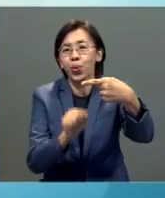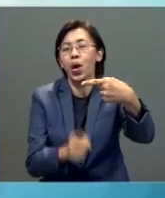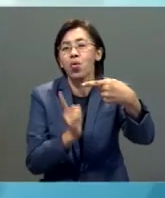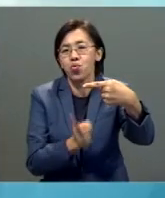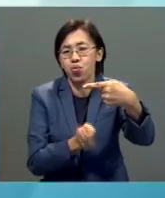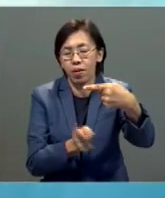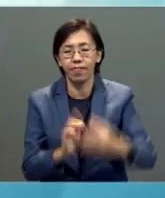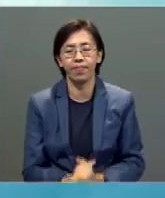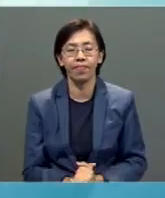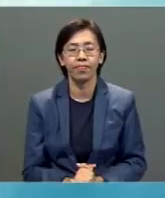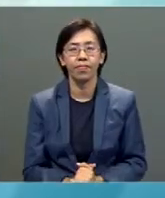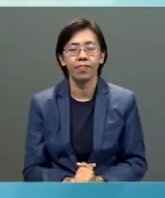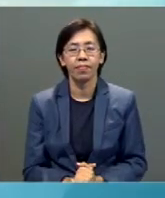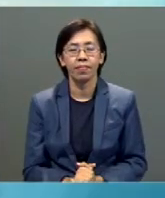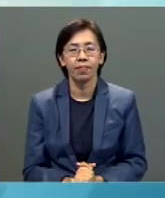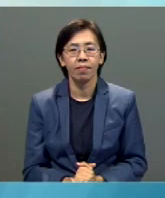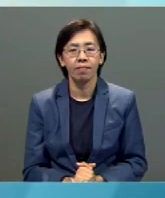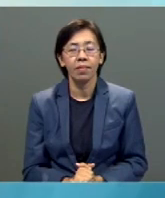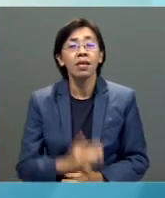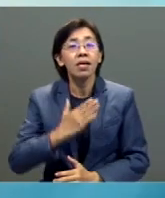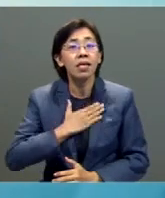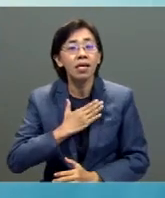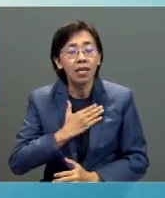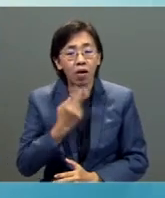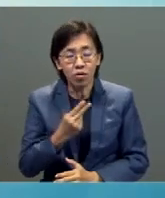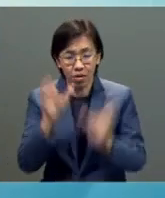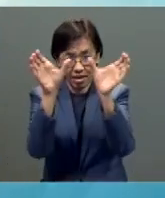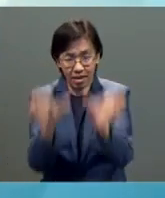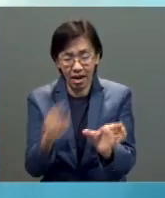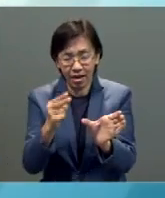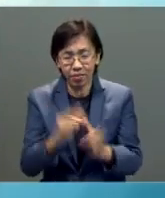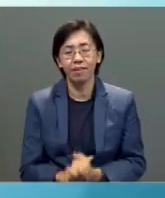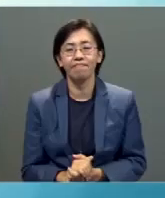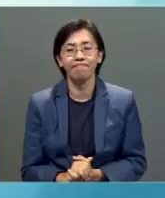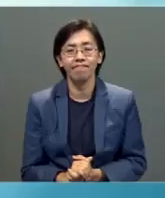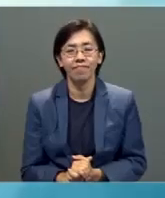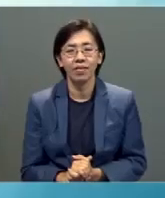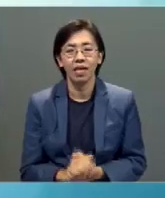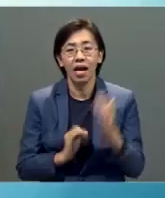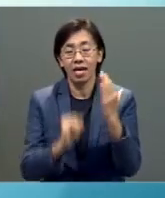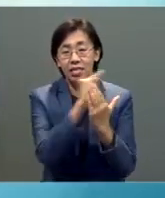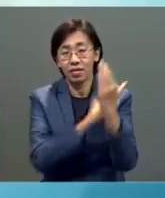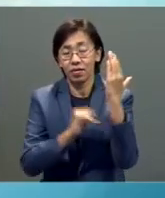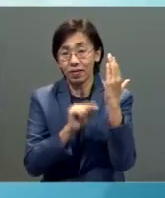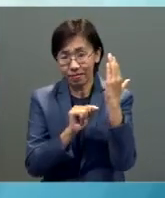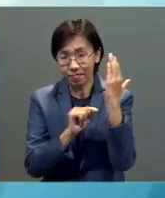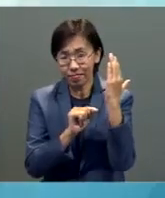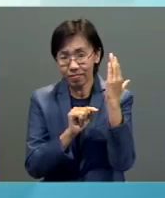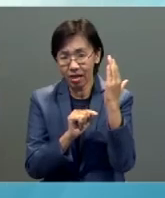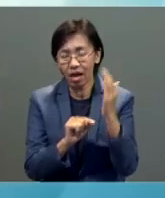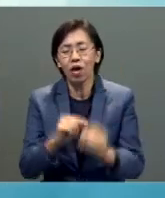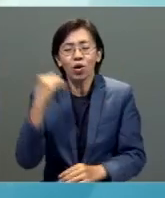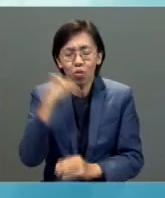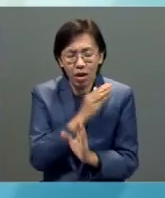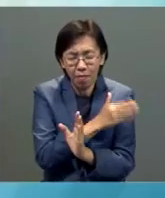ก็สิ่งที่มาดูกันนะครับในจังหวัดที่มีการยืนยันผู้ป่วยรายวันต่